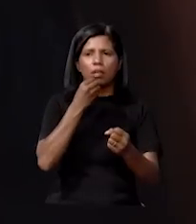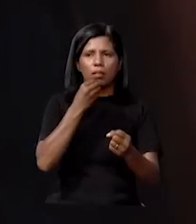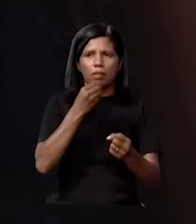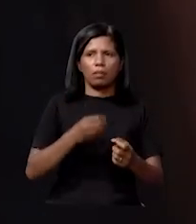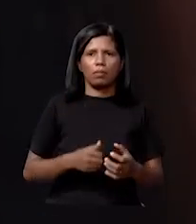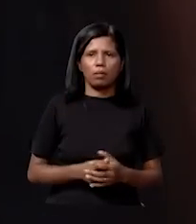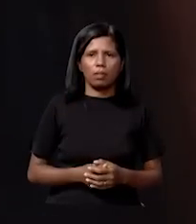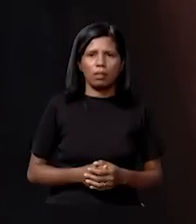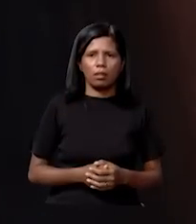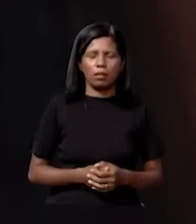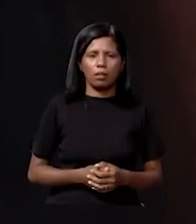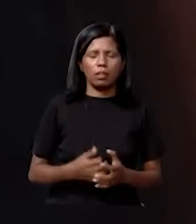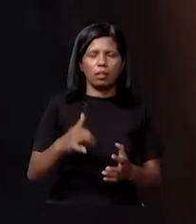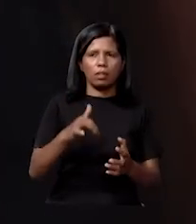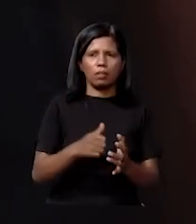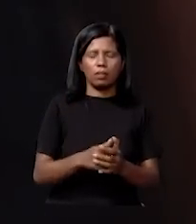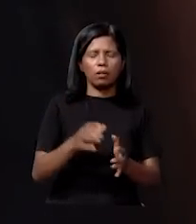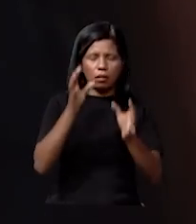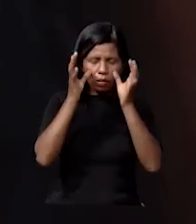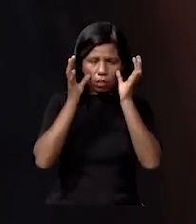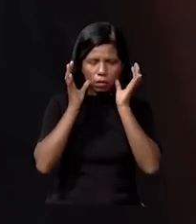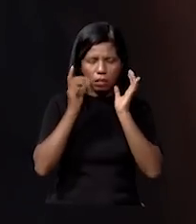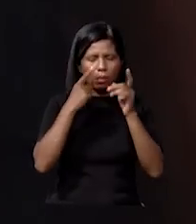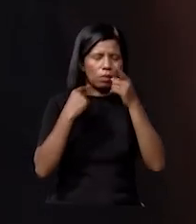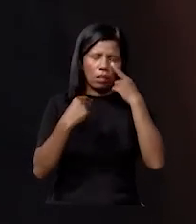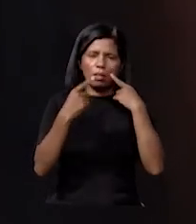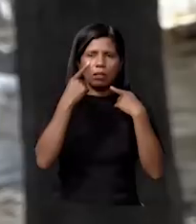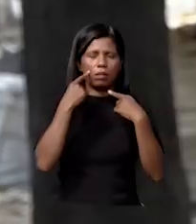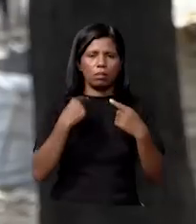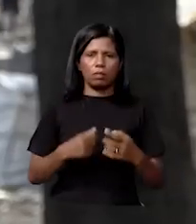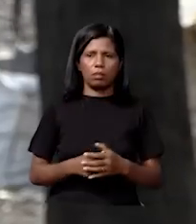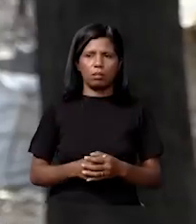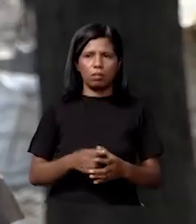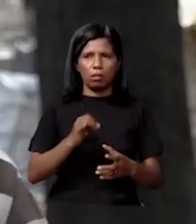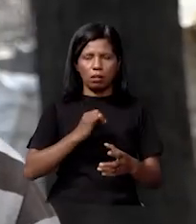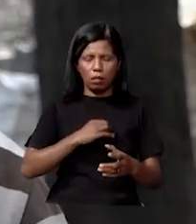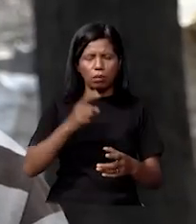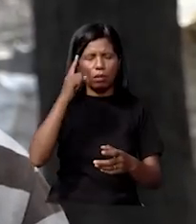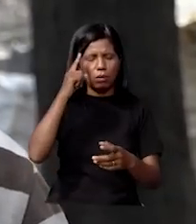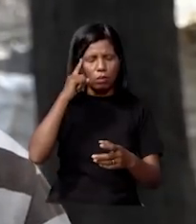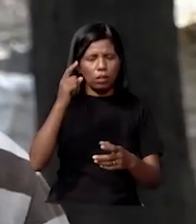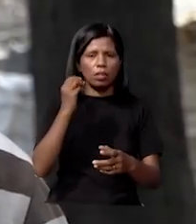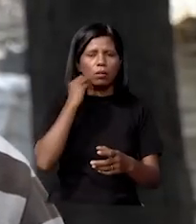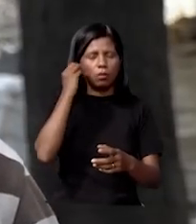ne serwa hader tristi bota tanis ira tanis be hanu to malaran